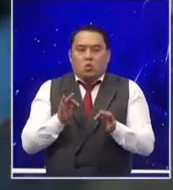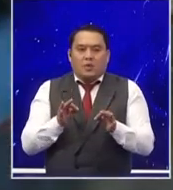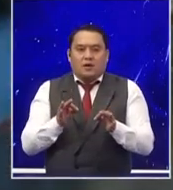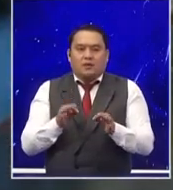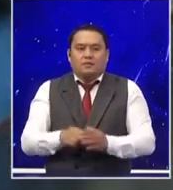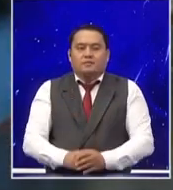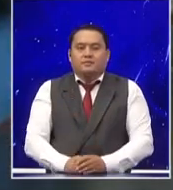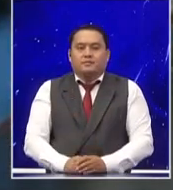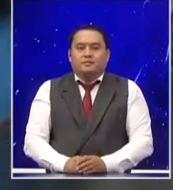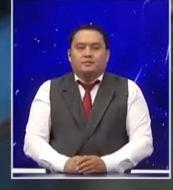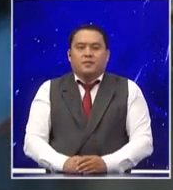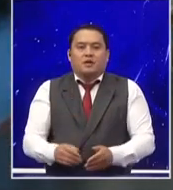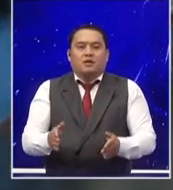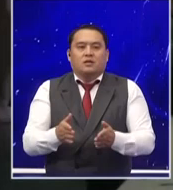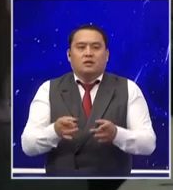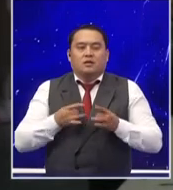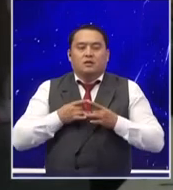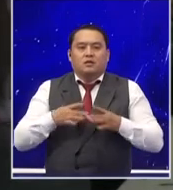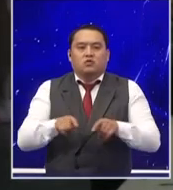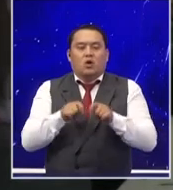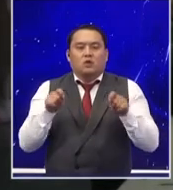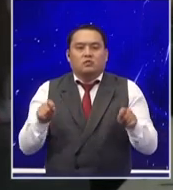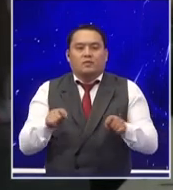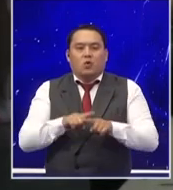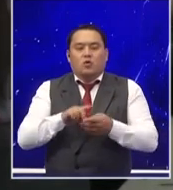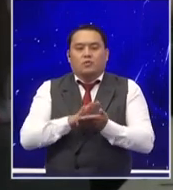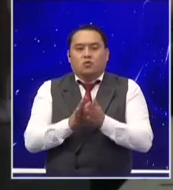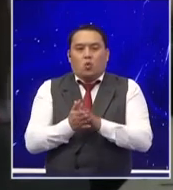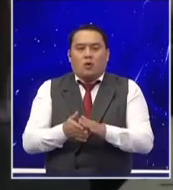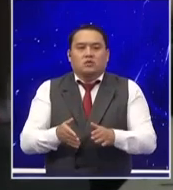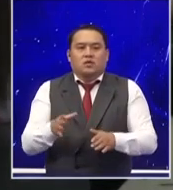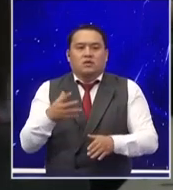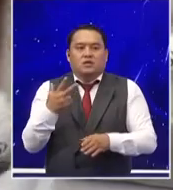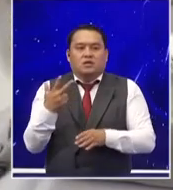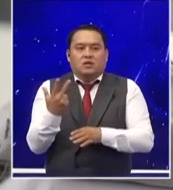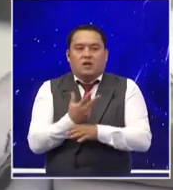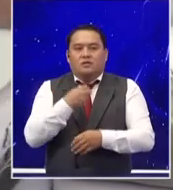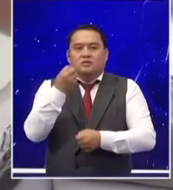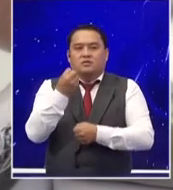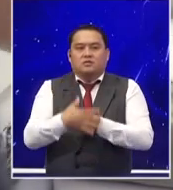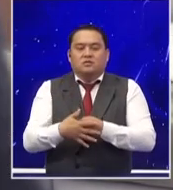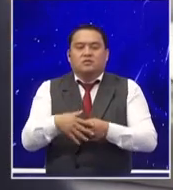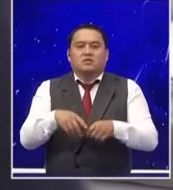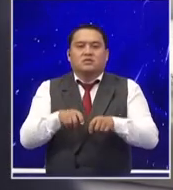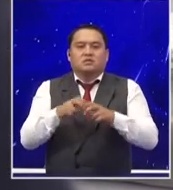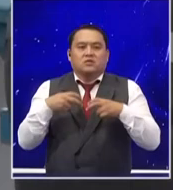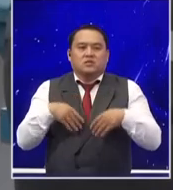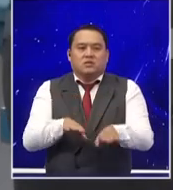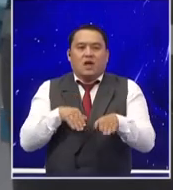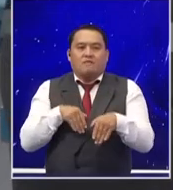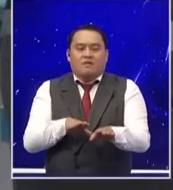затем в торжественной обстановке соблюдением всех санитарных норм состоялось открытие трикотажного цеха по пошиву нательного белья